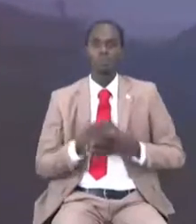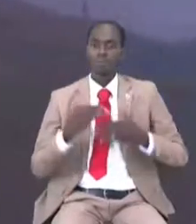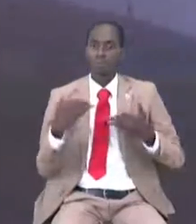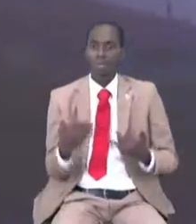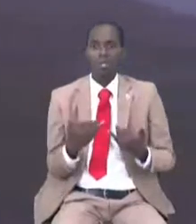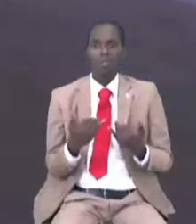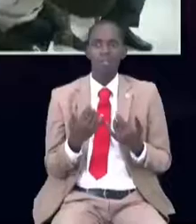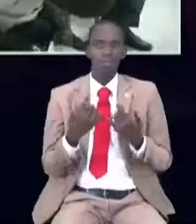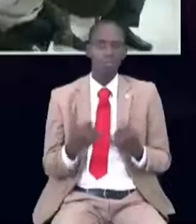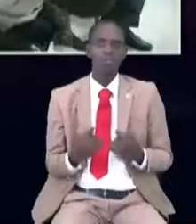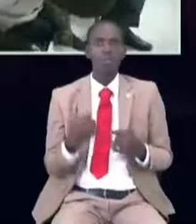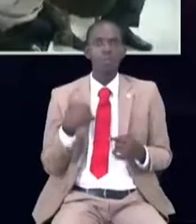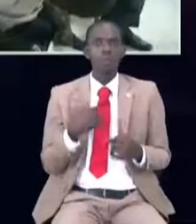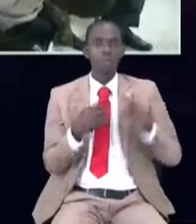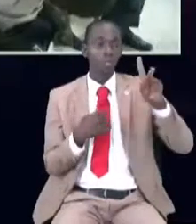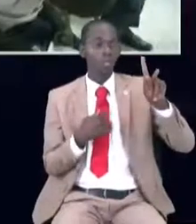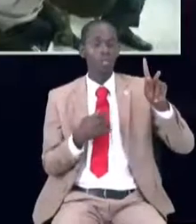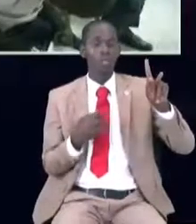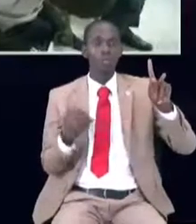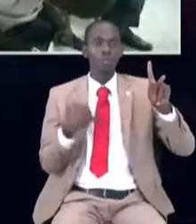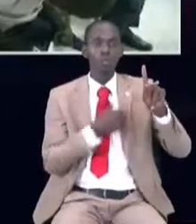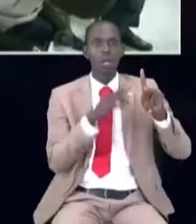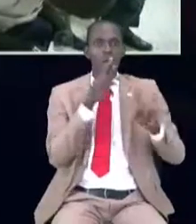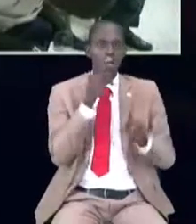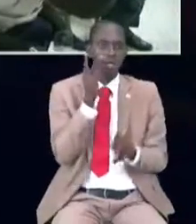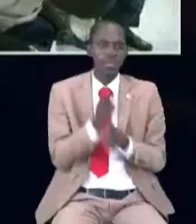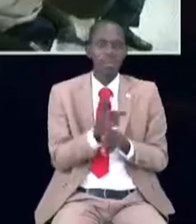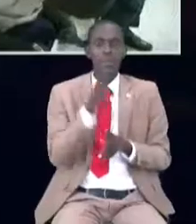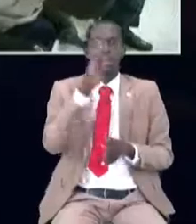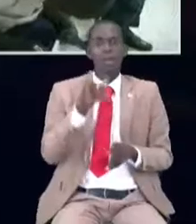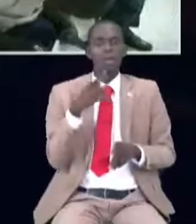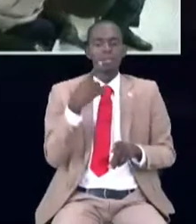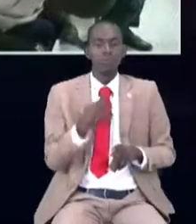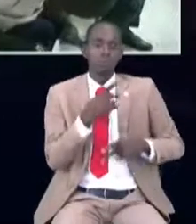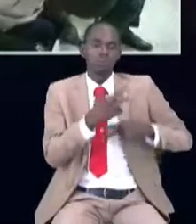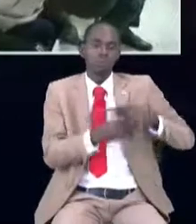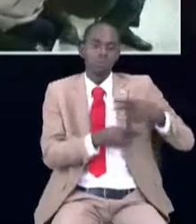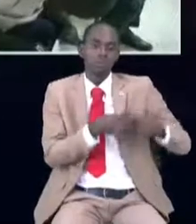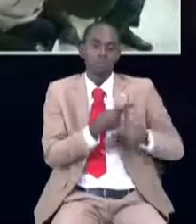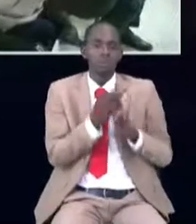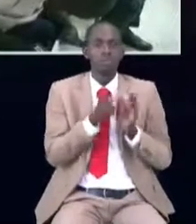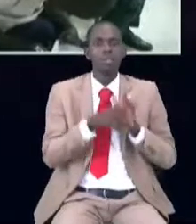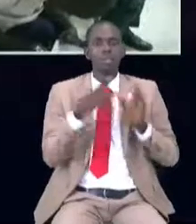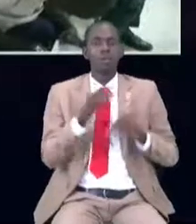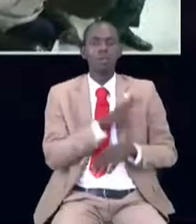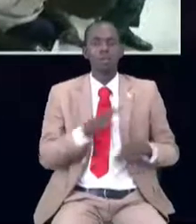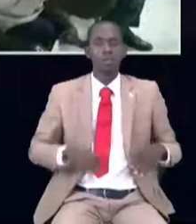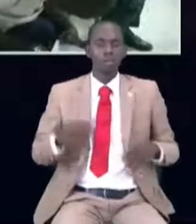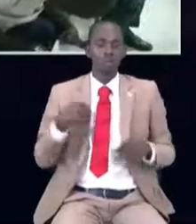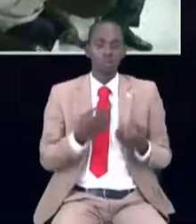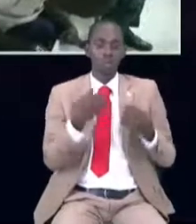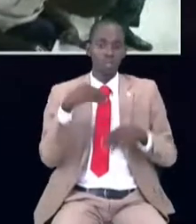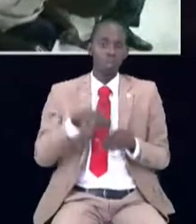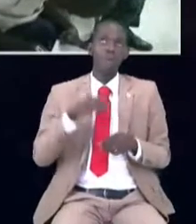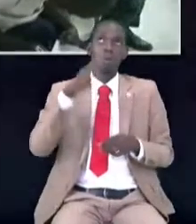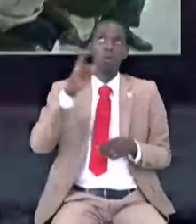par la douceur de Christ. Nous sommes entrés par sa grâce. Nous sommes gardés par la douceur de Christ.